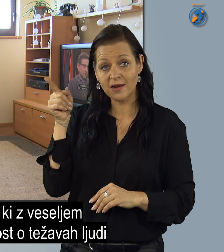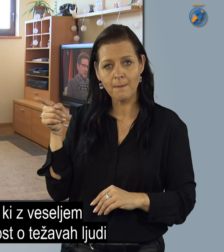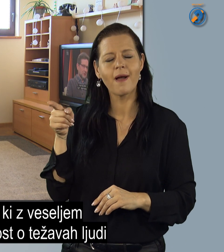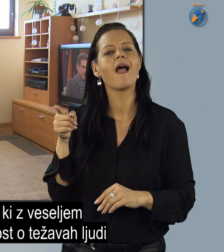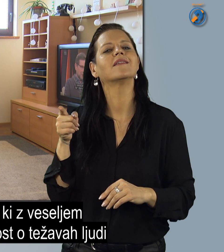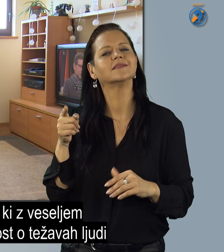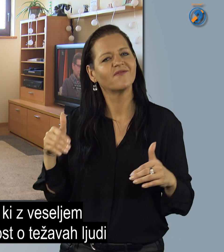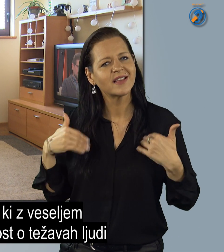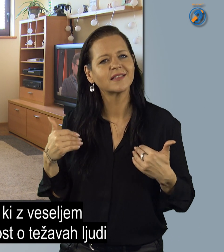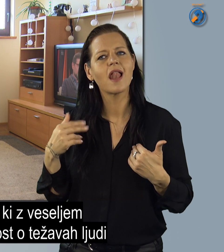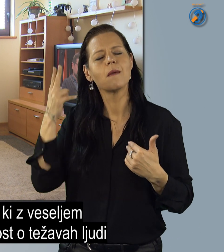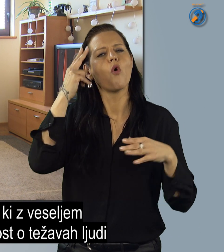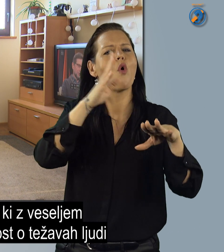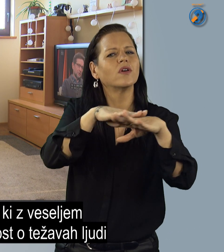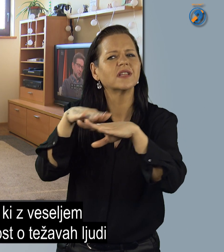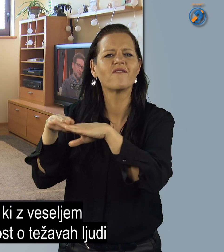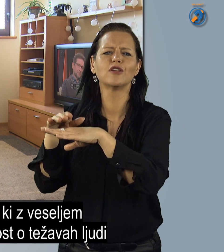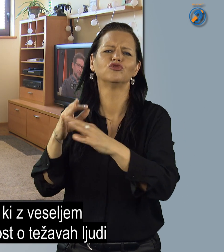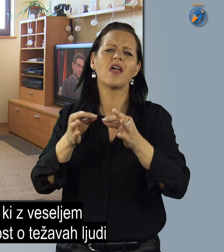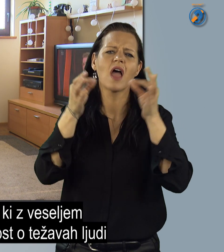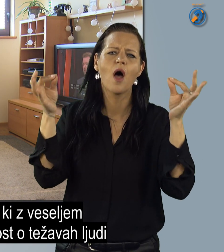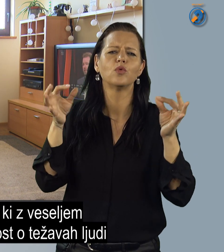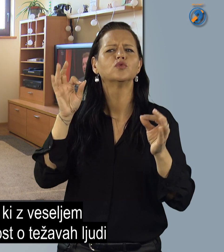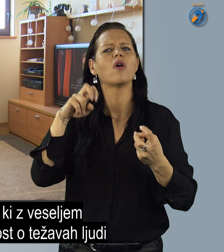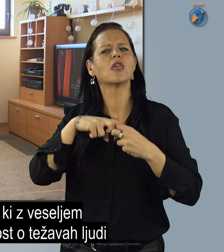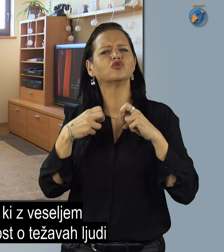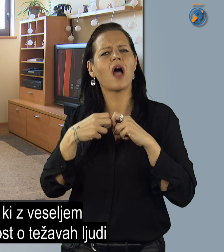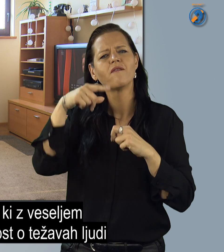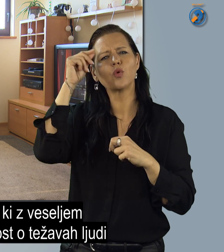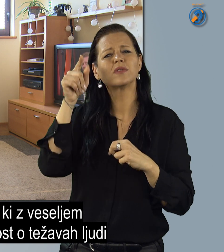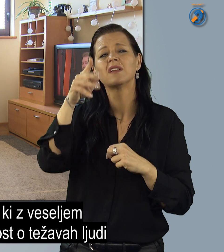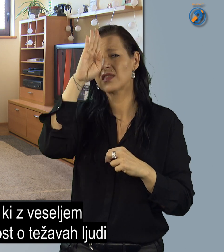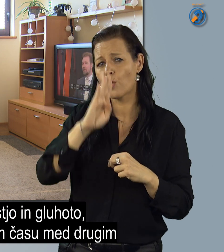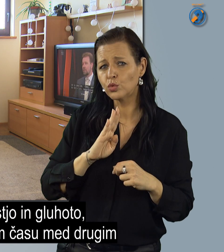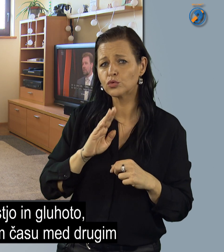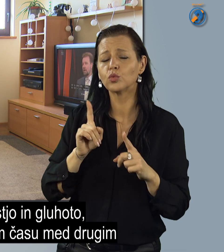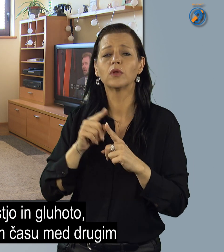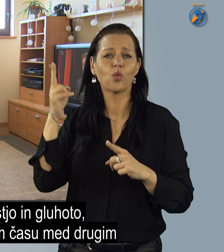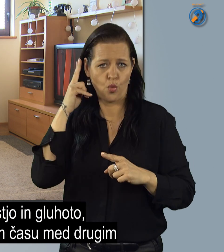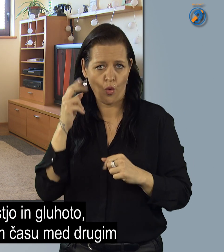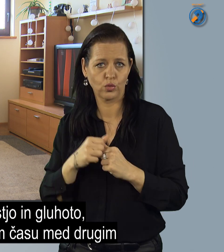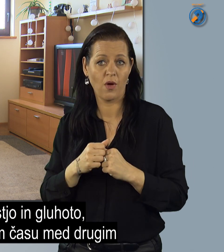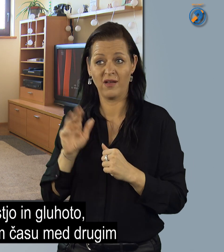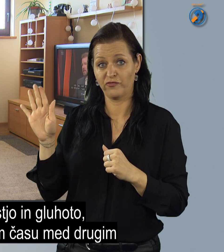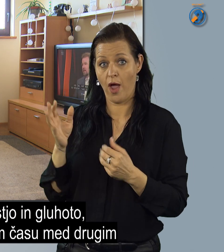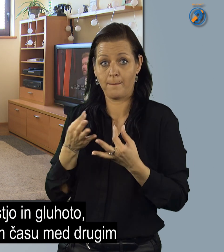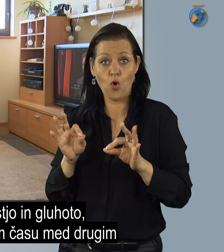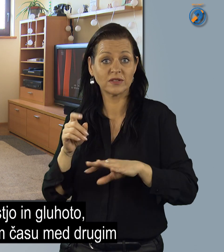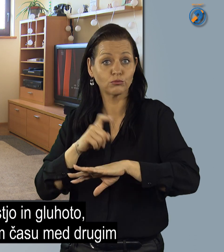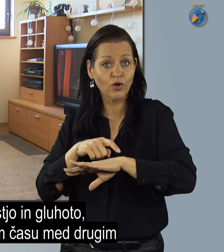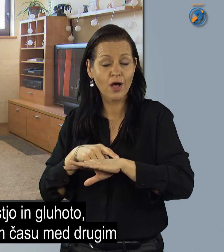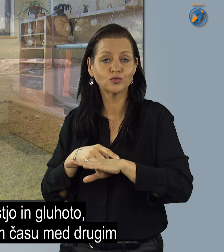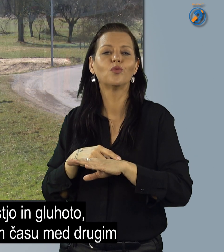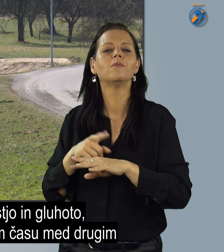Darja Pajk, ki z veseljem ozavešča javnost o težavah ljudi z naglušnostjo in gluhoto, v svojem prostem času